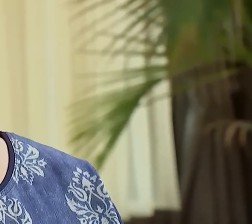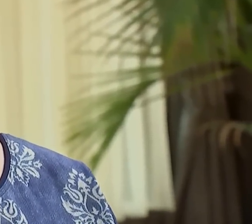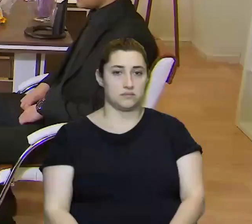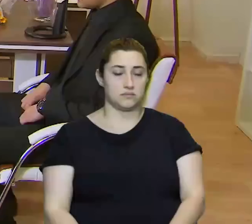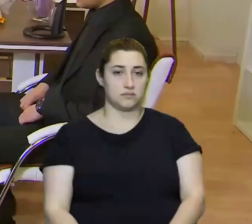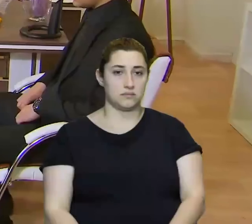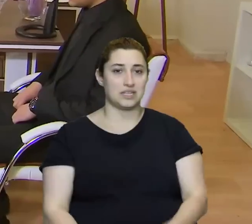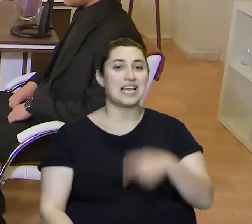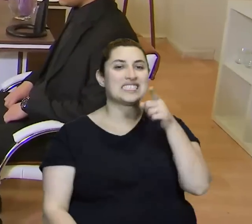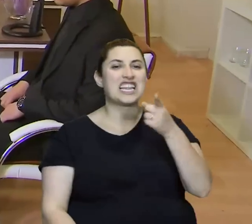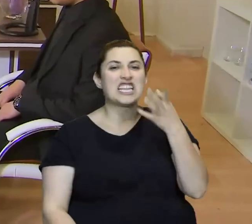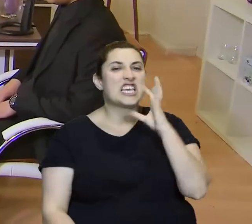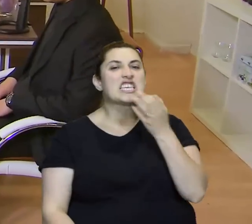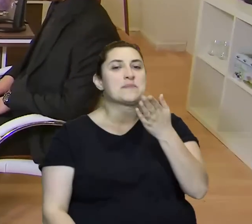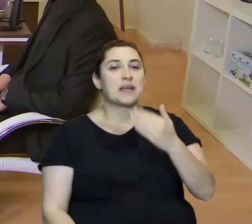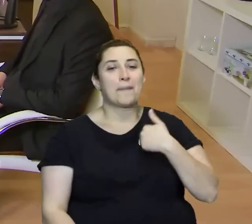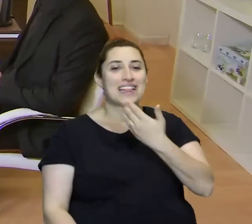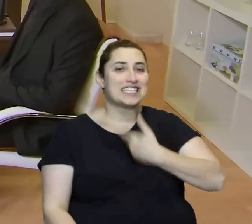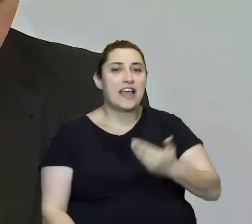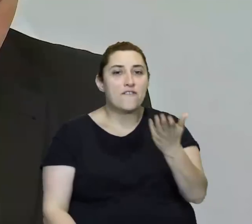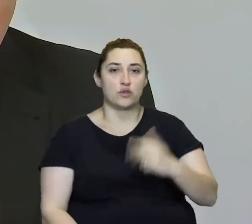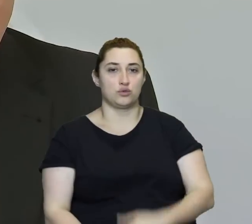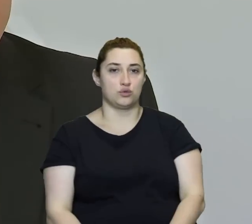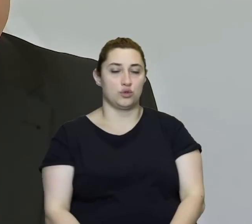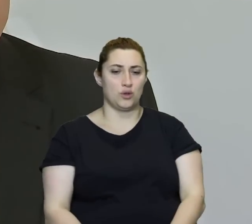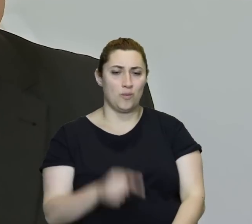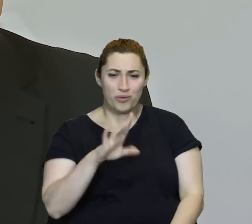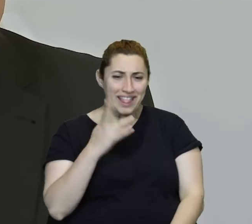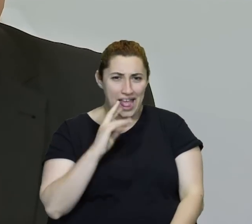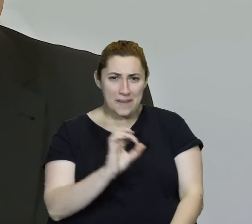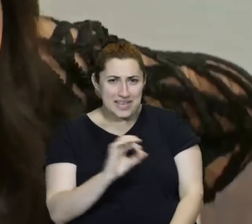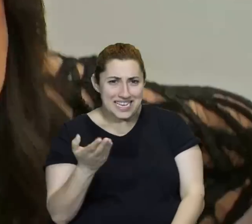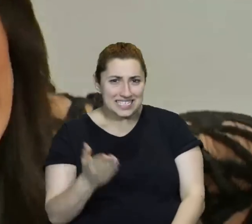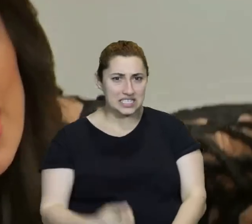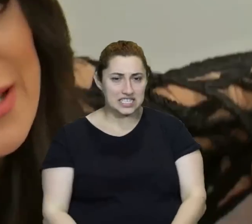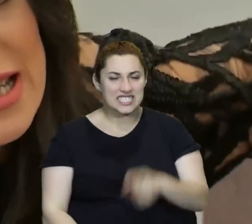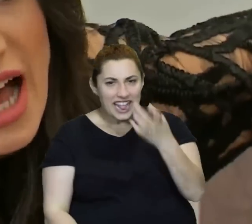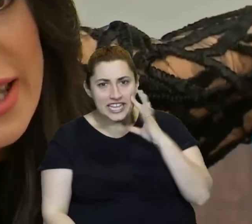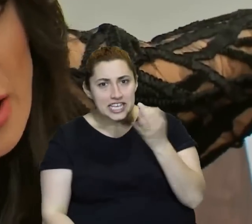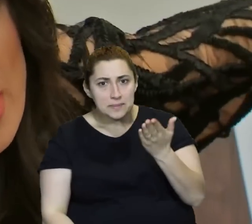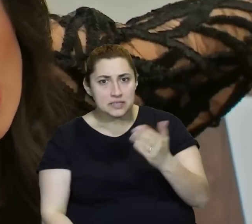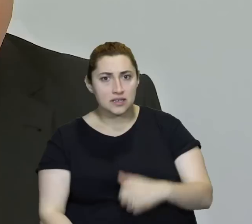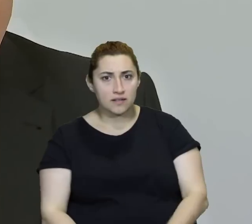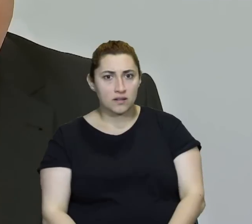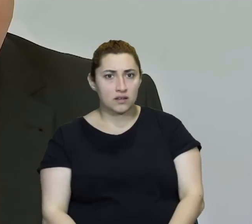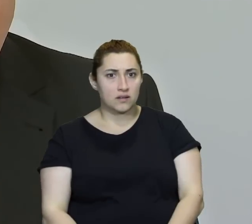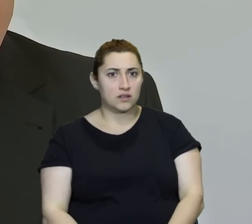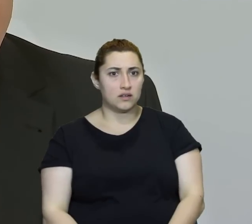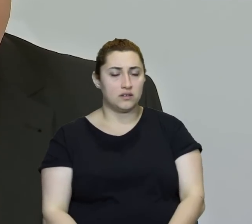Emlakçı. Ya sen kim oluyorsun da beni seviyorsun ha? Bu ne haçsızlık? Ya kimsin sen, kim?